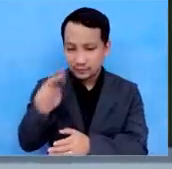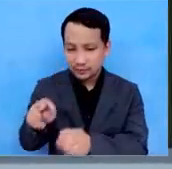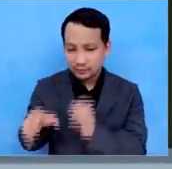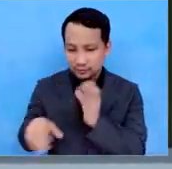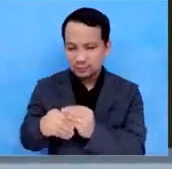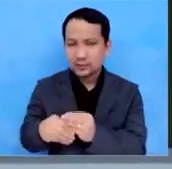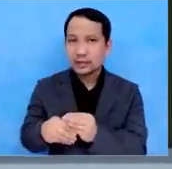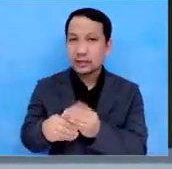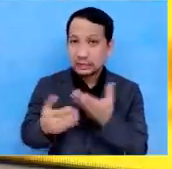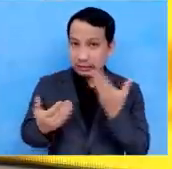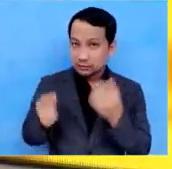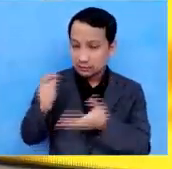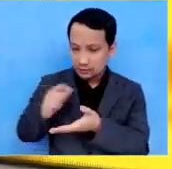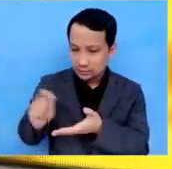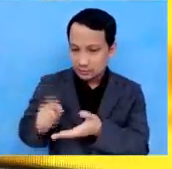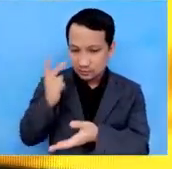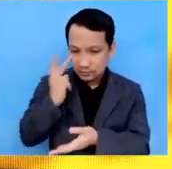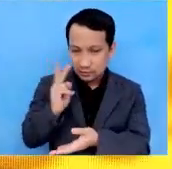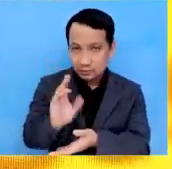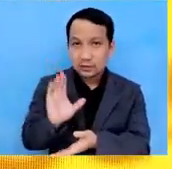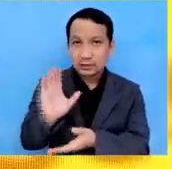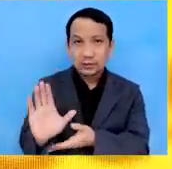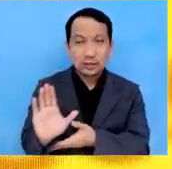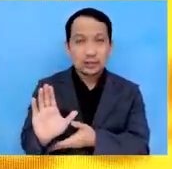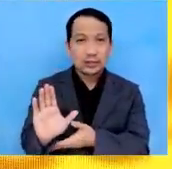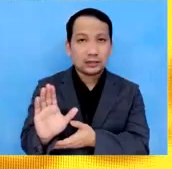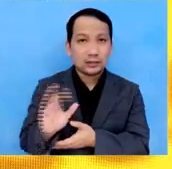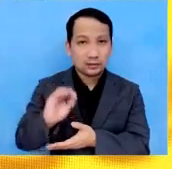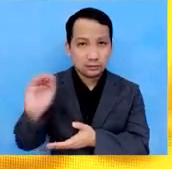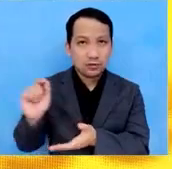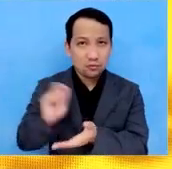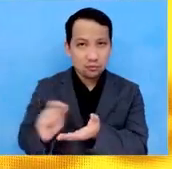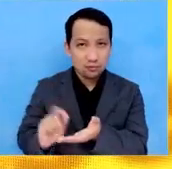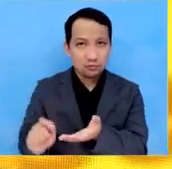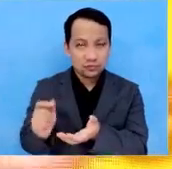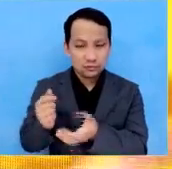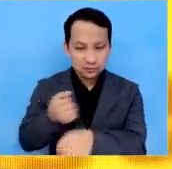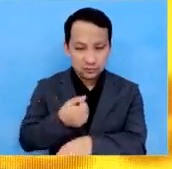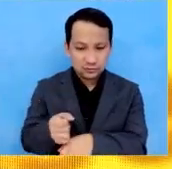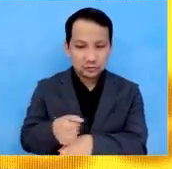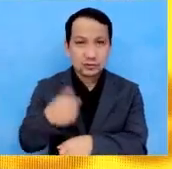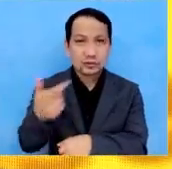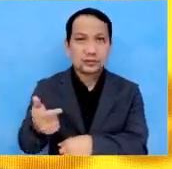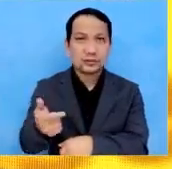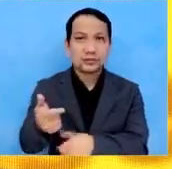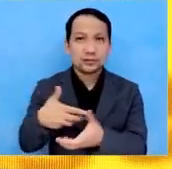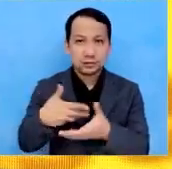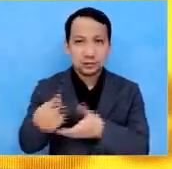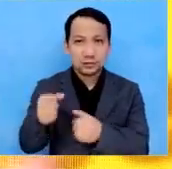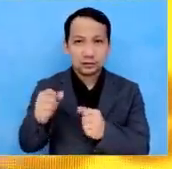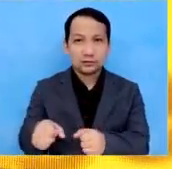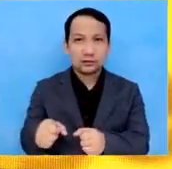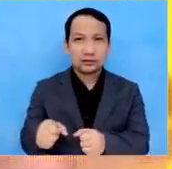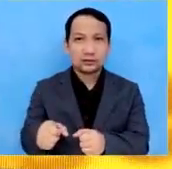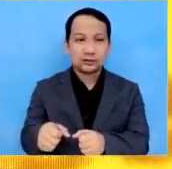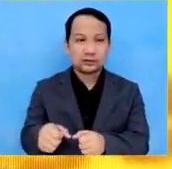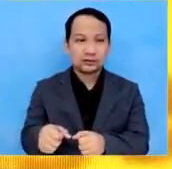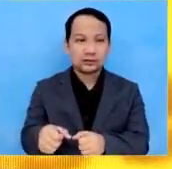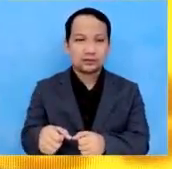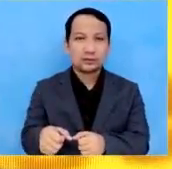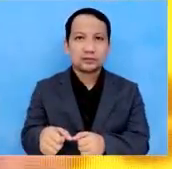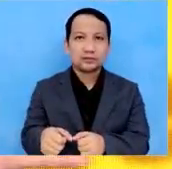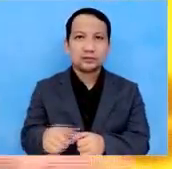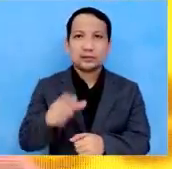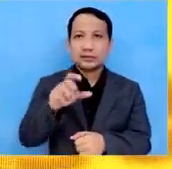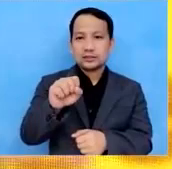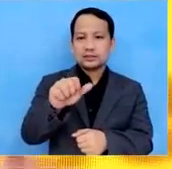At nagsulat nga siya ng kanyang sariling kanta at ilalabas na po niya. O kalalabas lamang ng Sana.